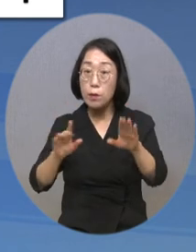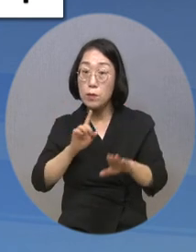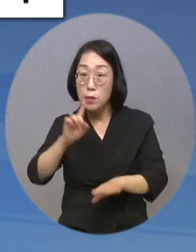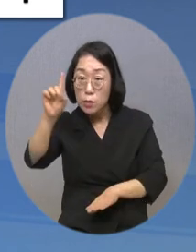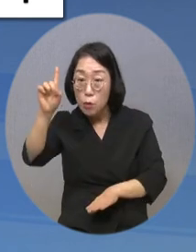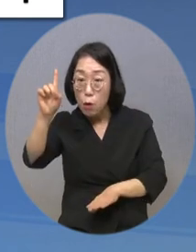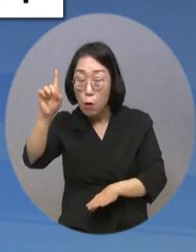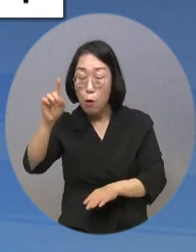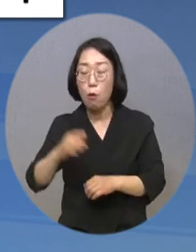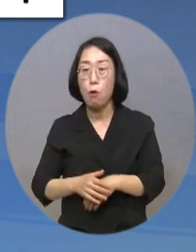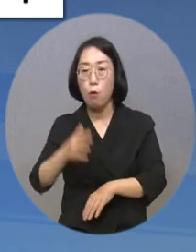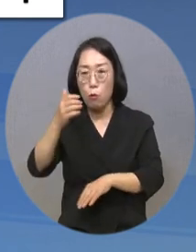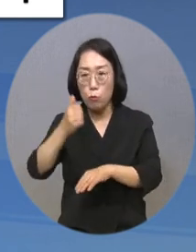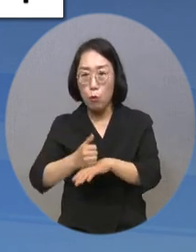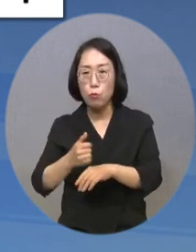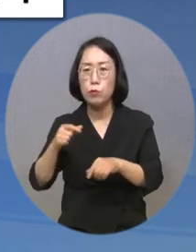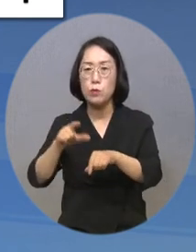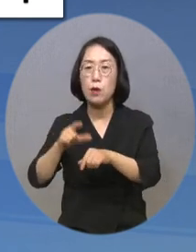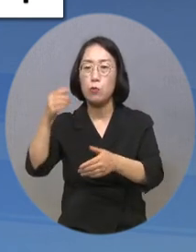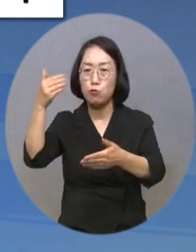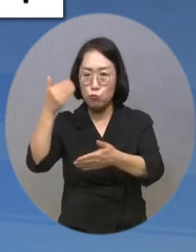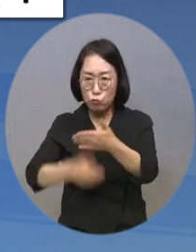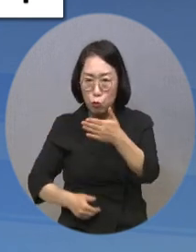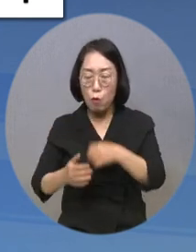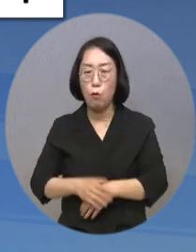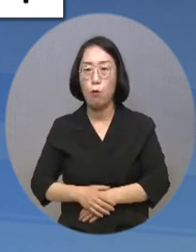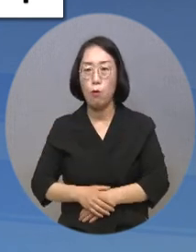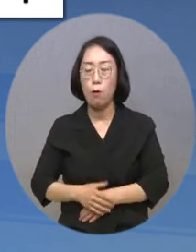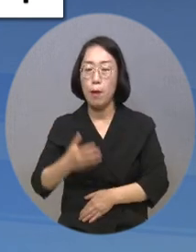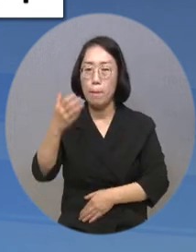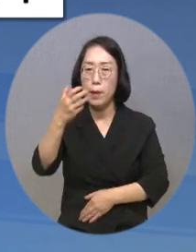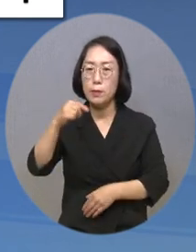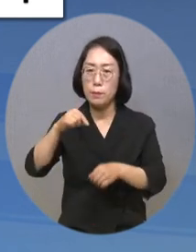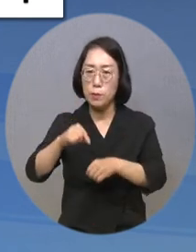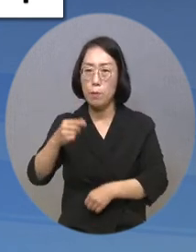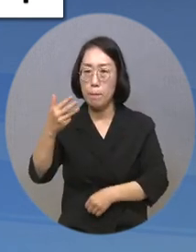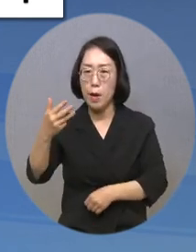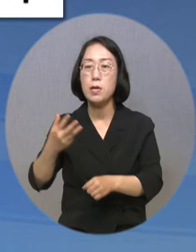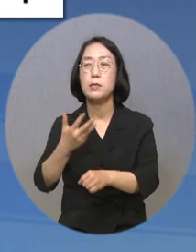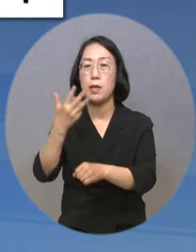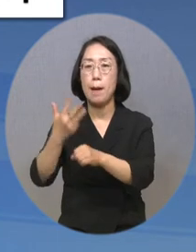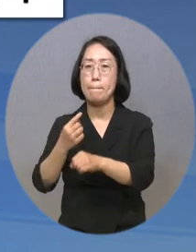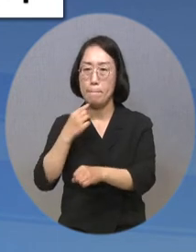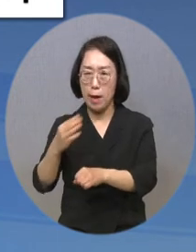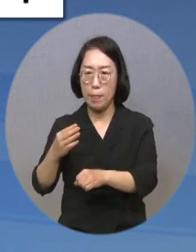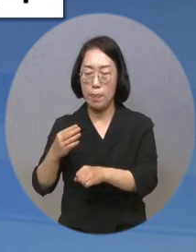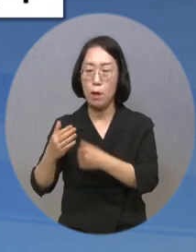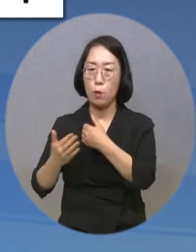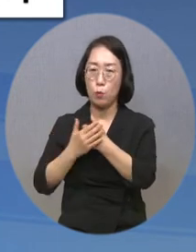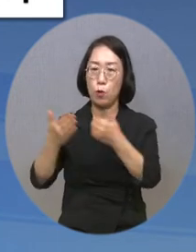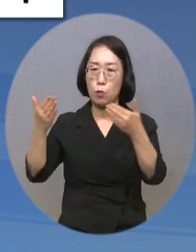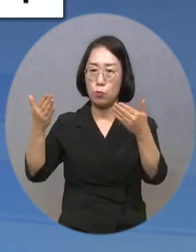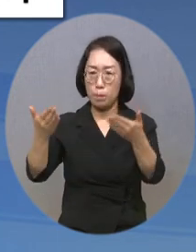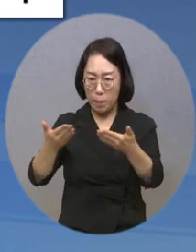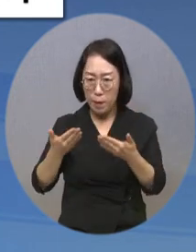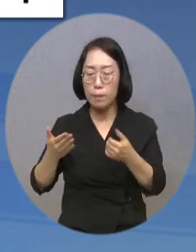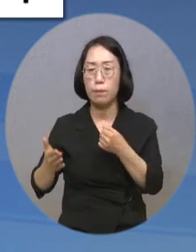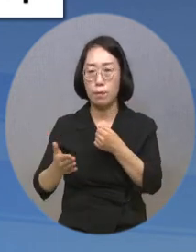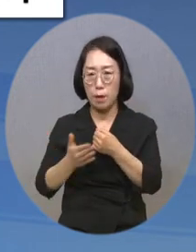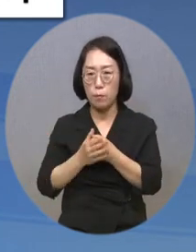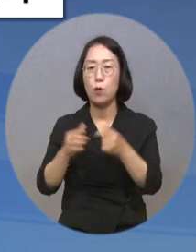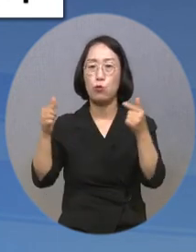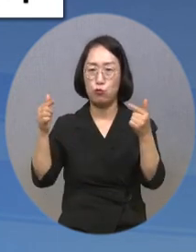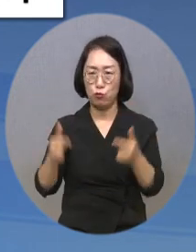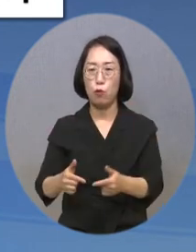이후 34.5시간이 차감된 평균 80.8시간의 활동 지원 서비스를 수급받는 것으로